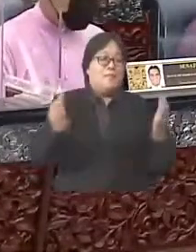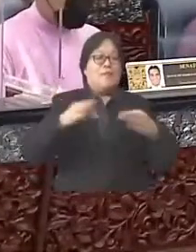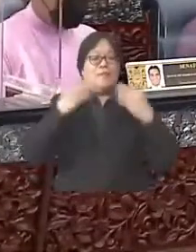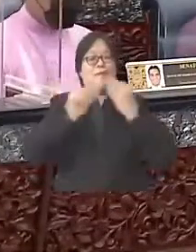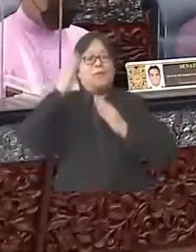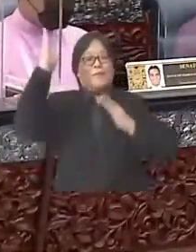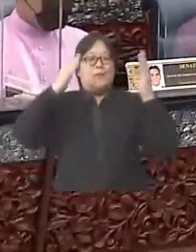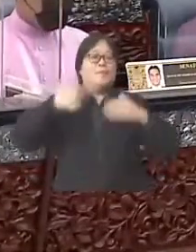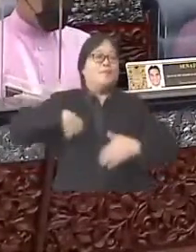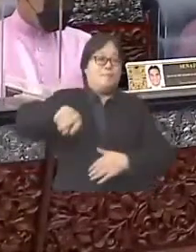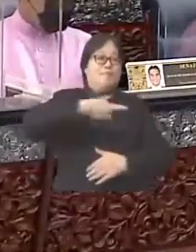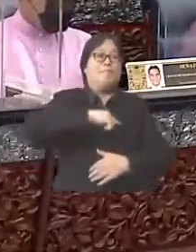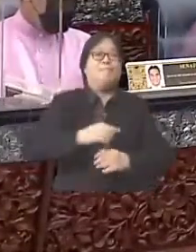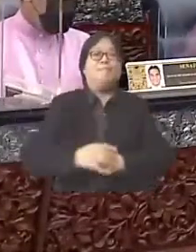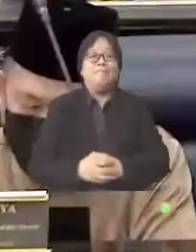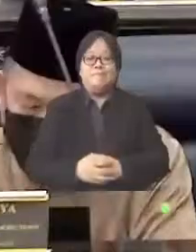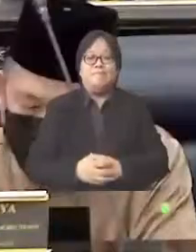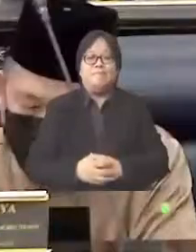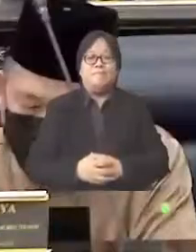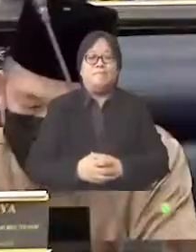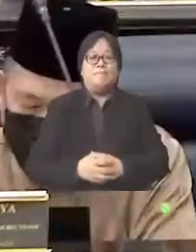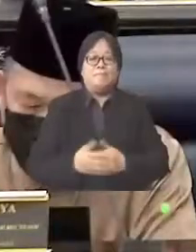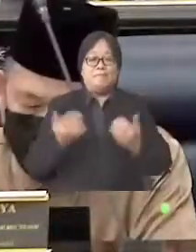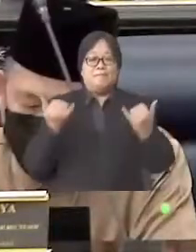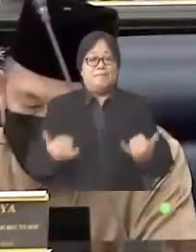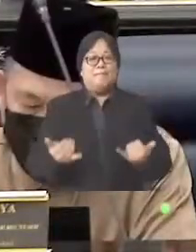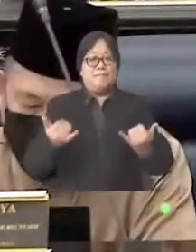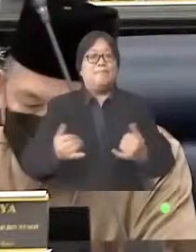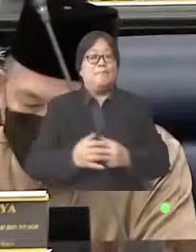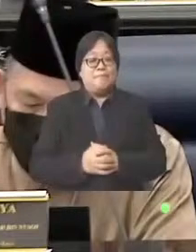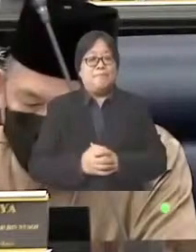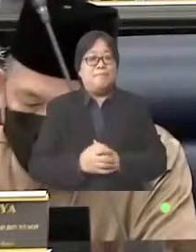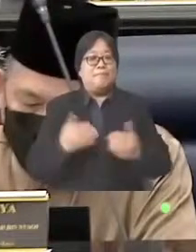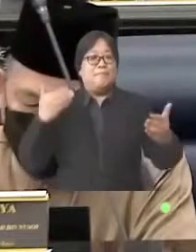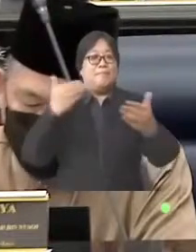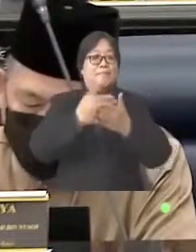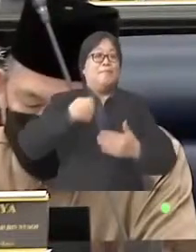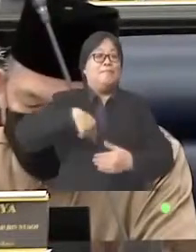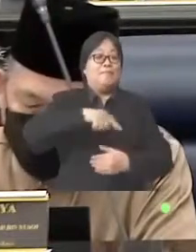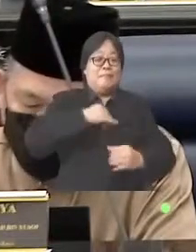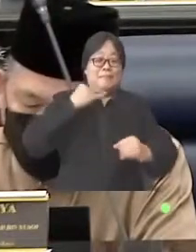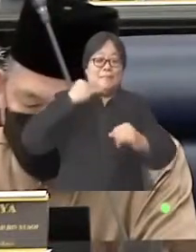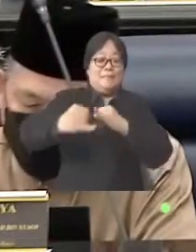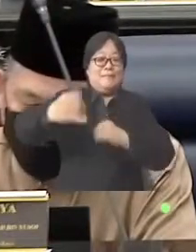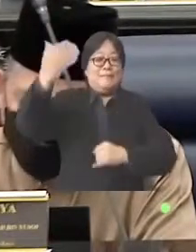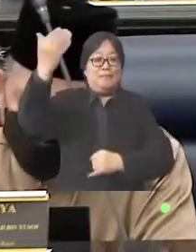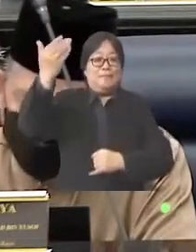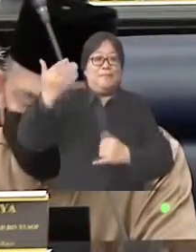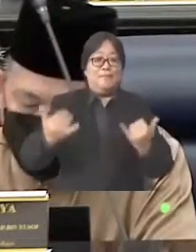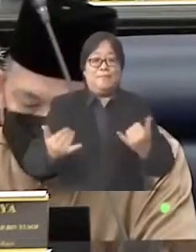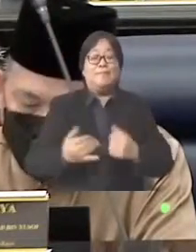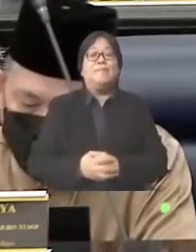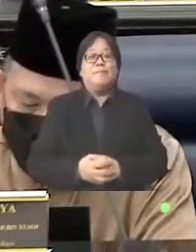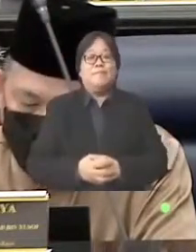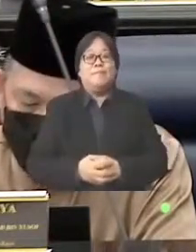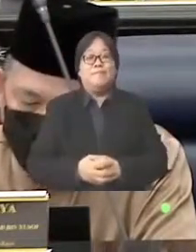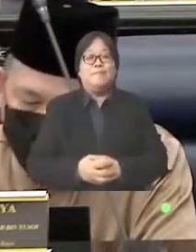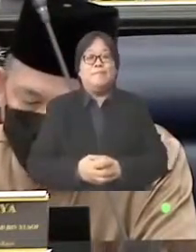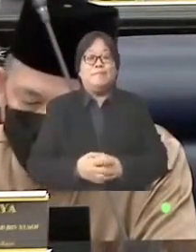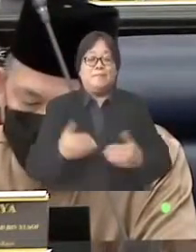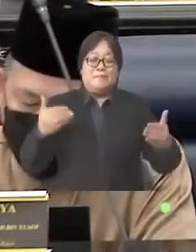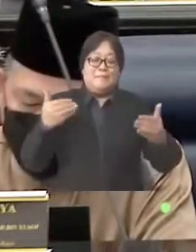merupakan keluarga bisa kita China Kini Tiba kita di penghujung pemetaan ini